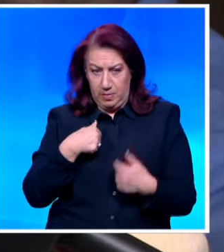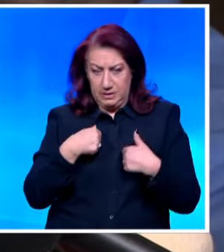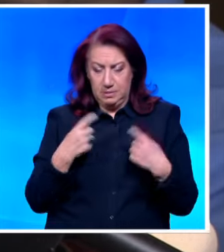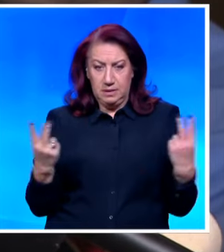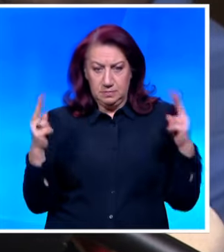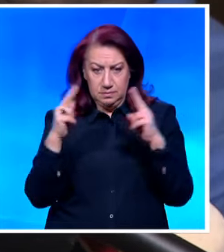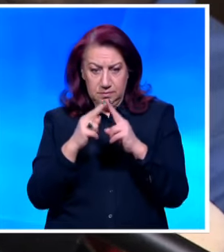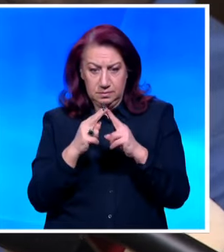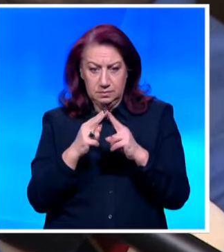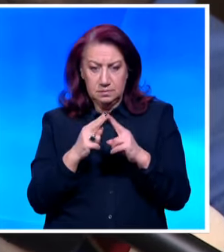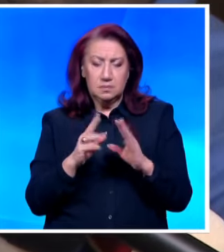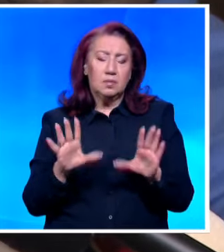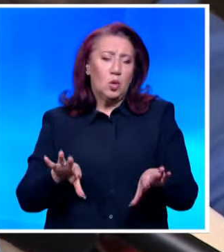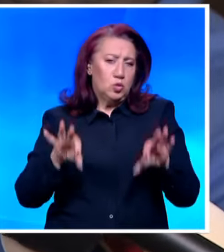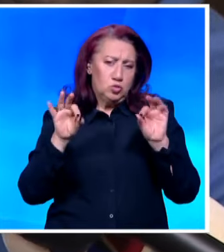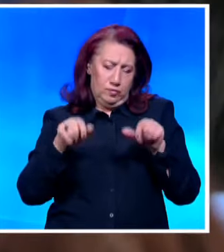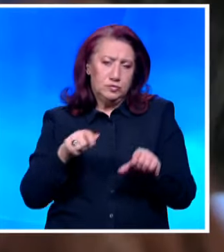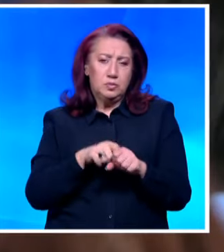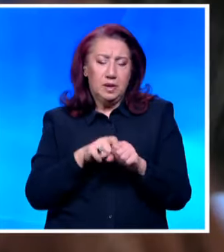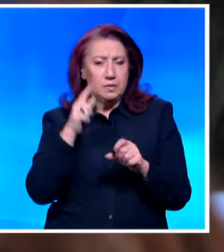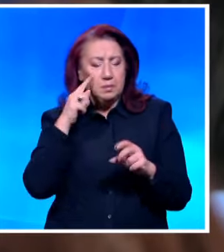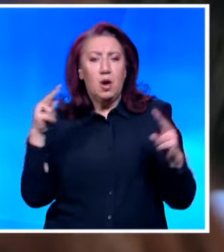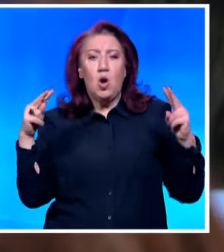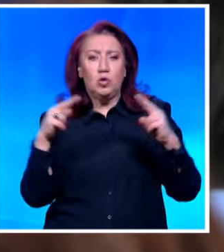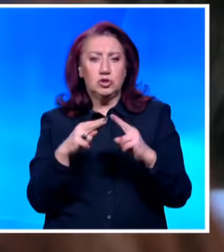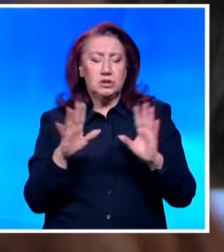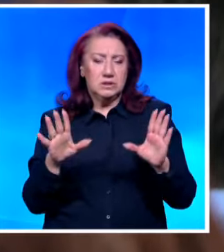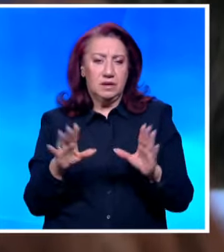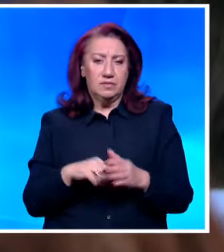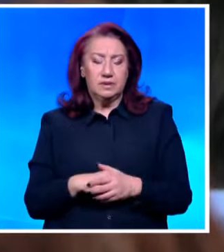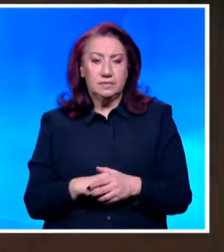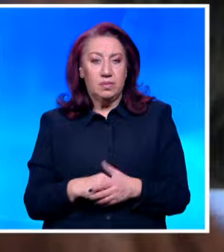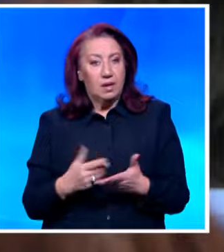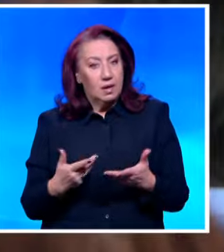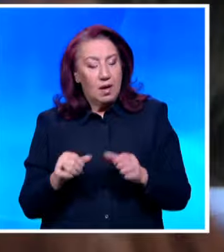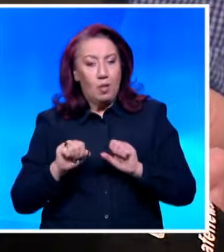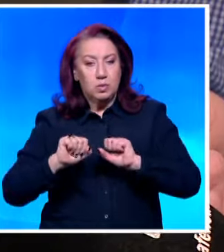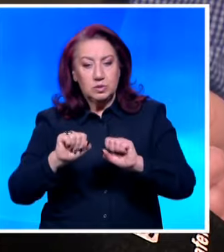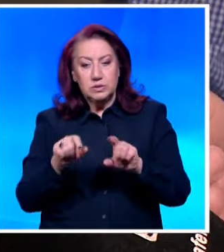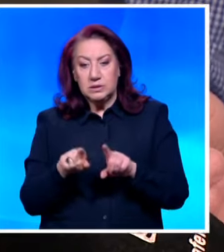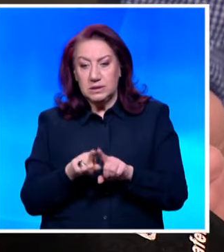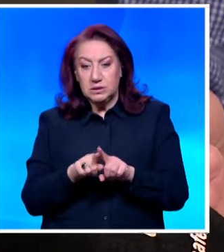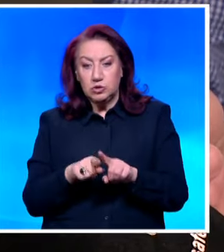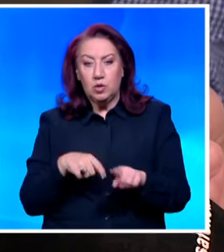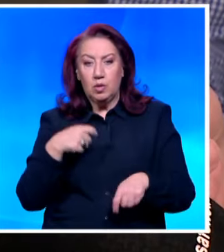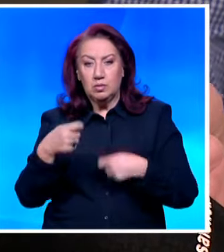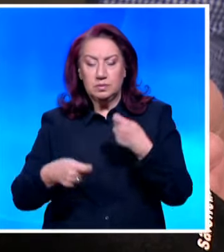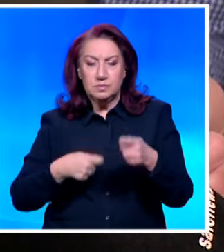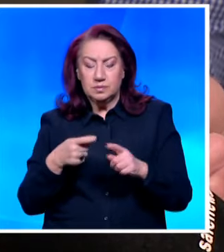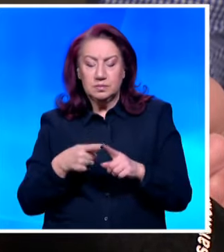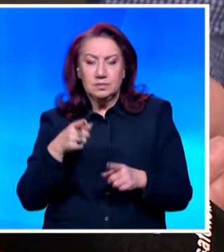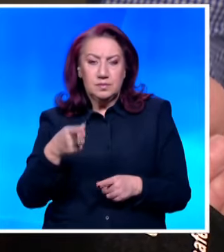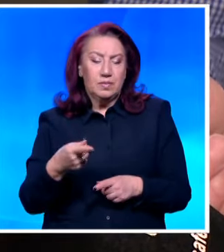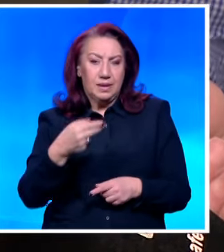разговори оставка съм готов тука веднага опозицията също подхвана темата как се нарича мъж който седне в скута на